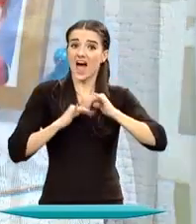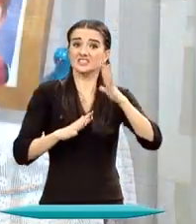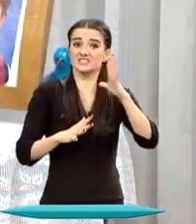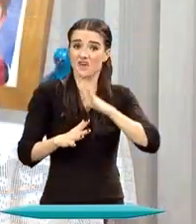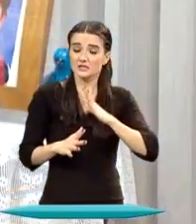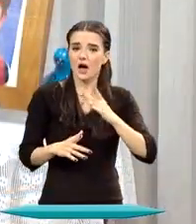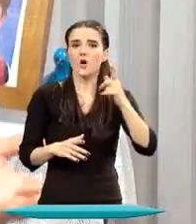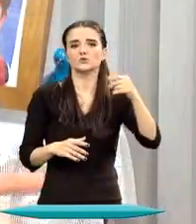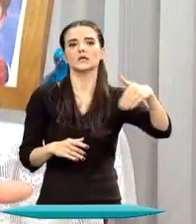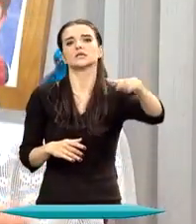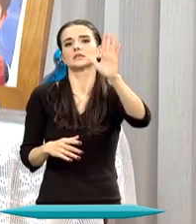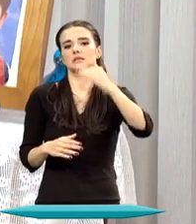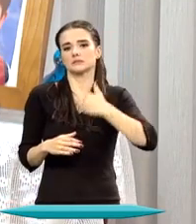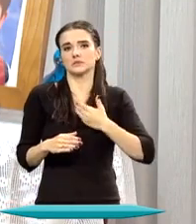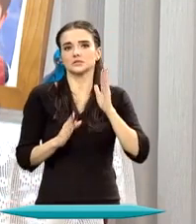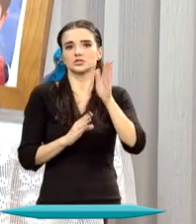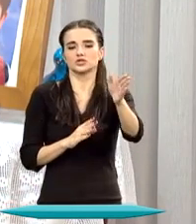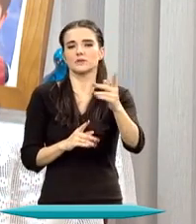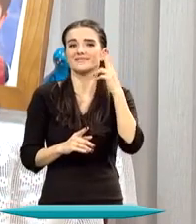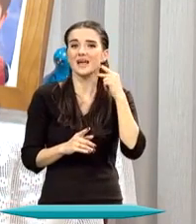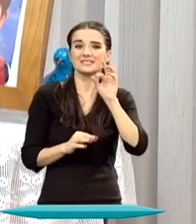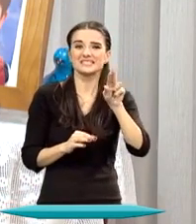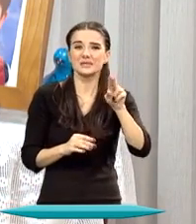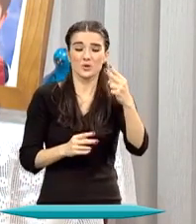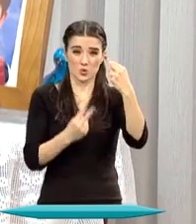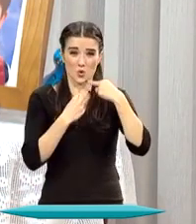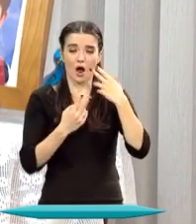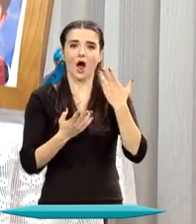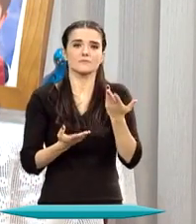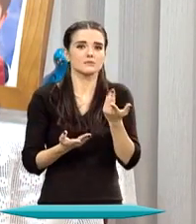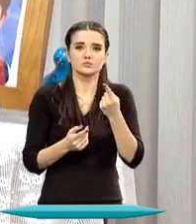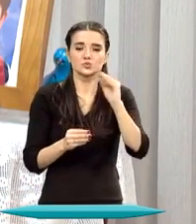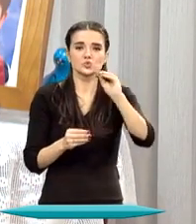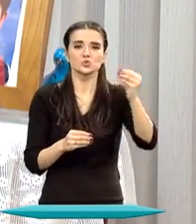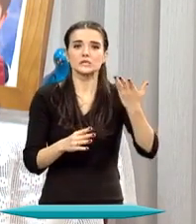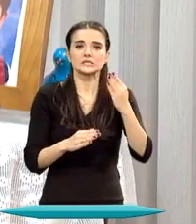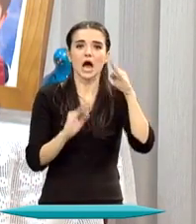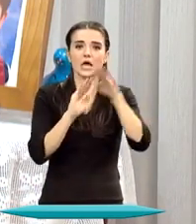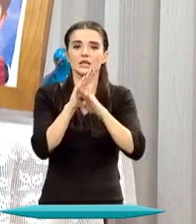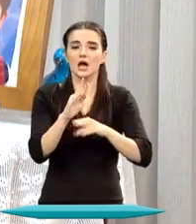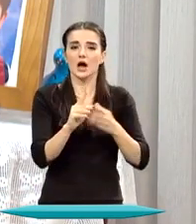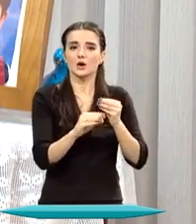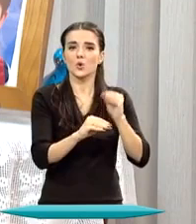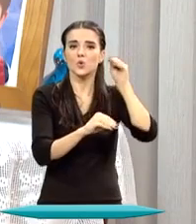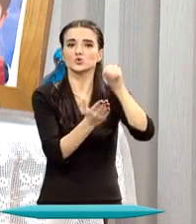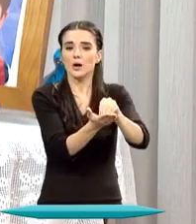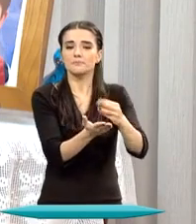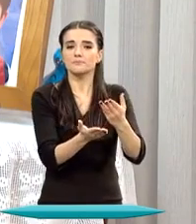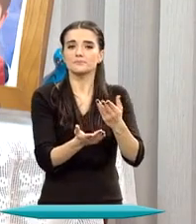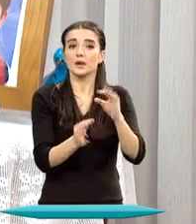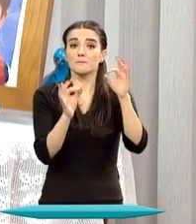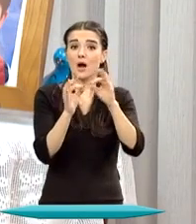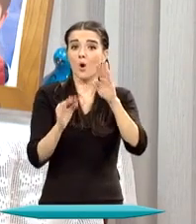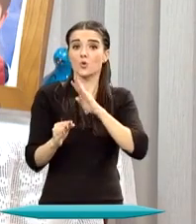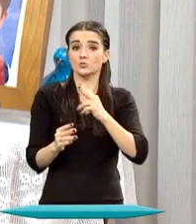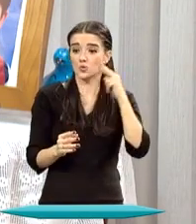Hani belki bu terbiyesizlik olarak algılanacak ama bu çocukları nasıl hayata katacağım? Yani Baha'yı görünce kaçacak insanlar